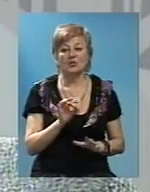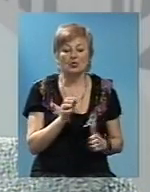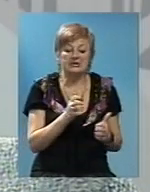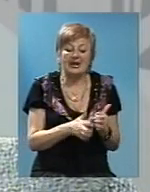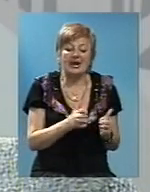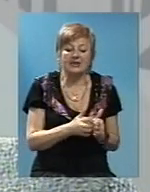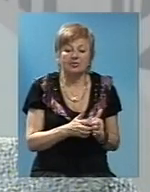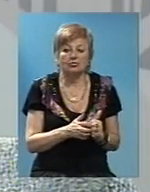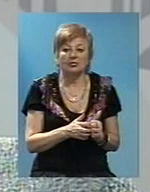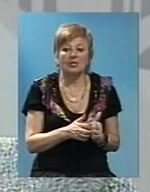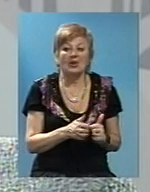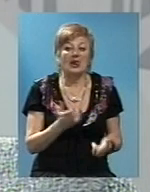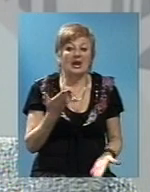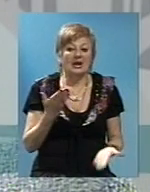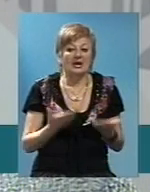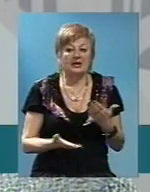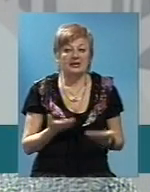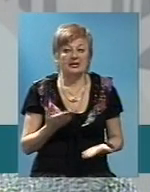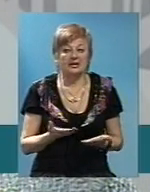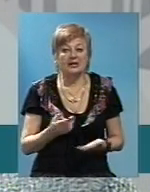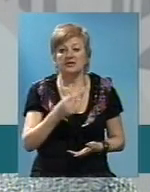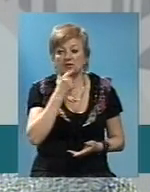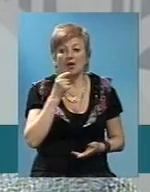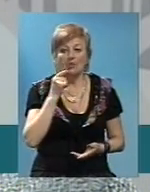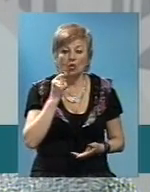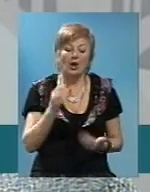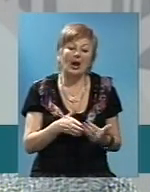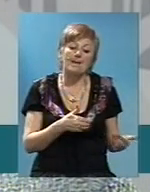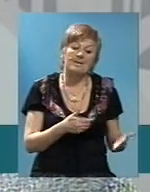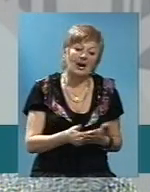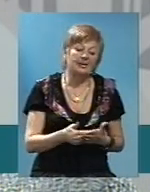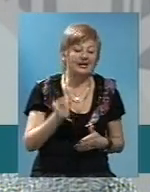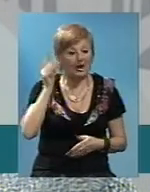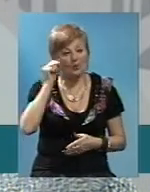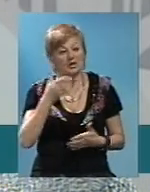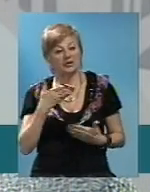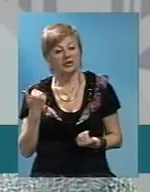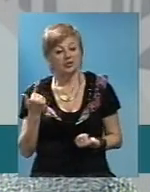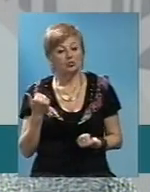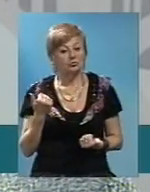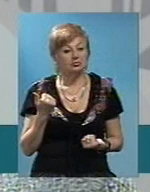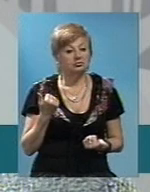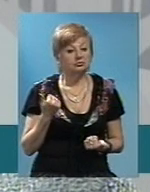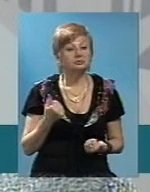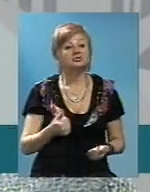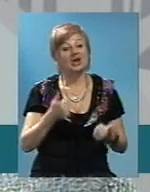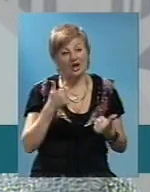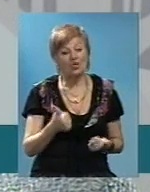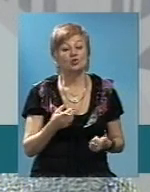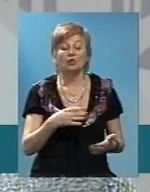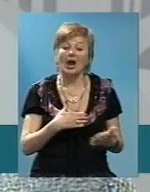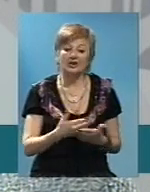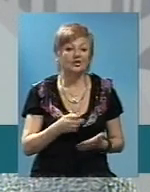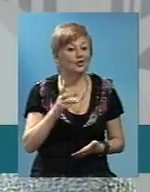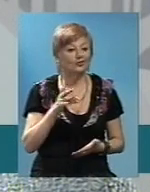середину, бо якщо в тебе забагато практики, а нема теорії, то це кльово, що ти такий активний,